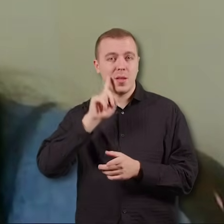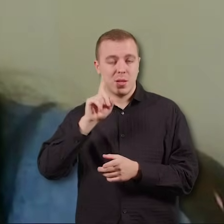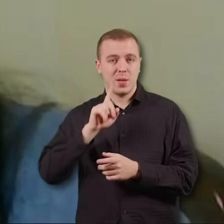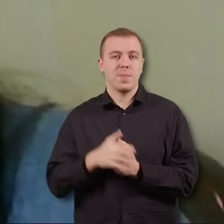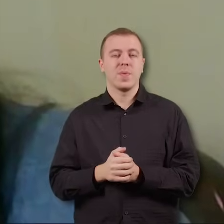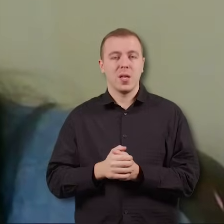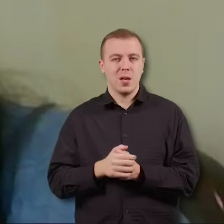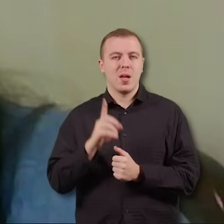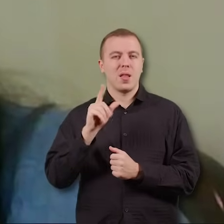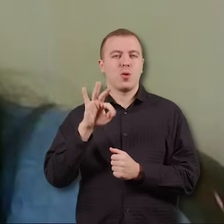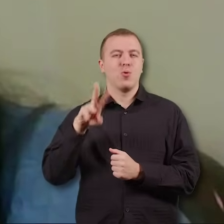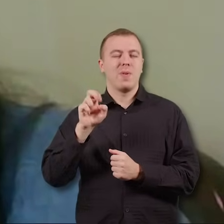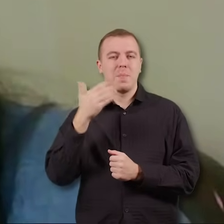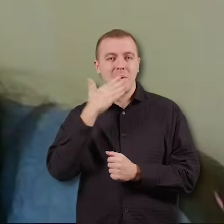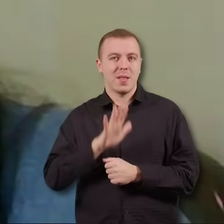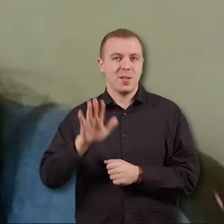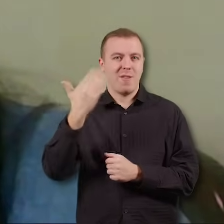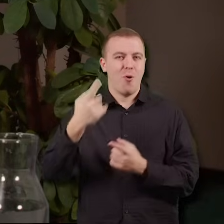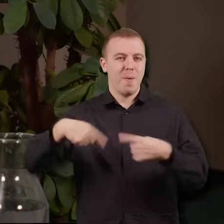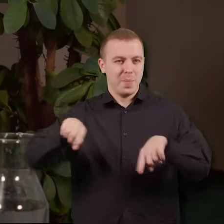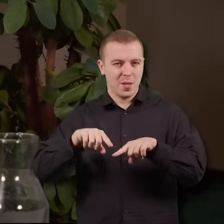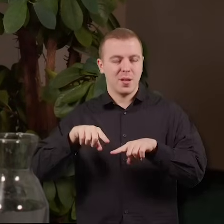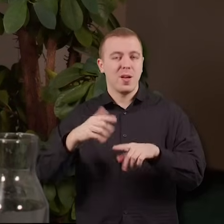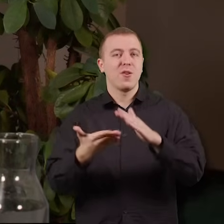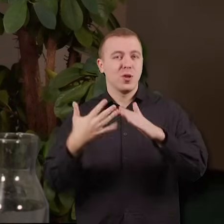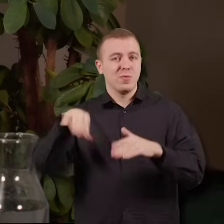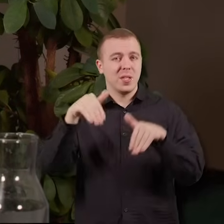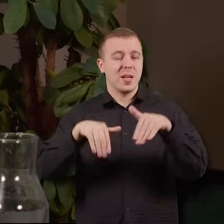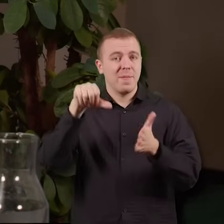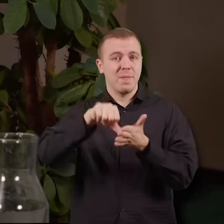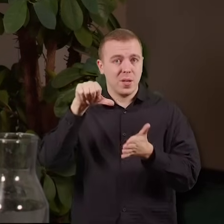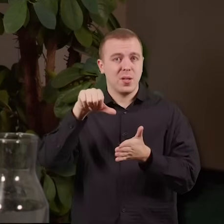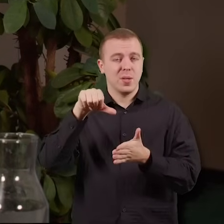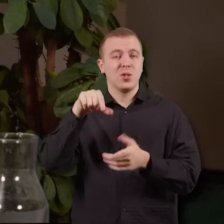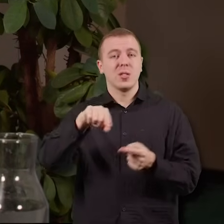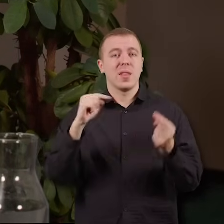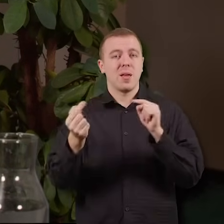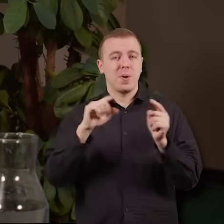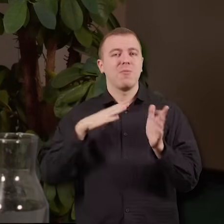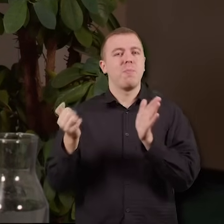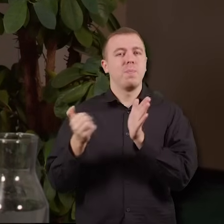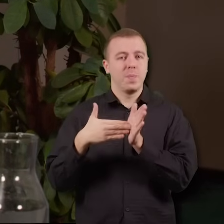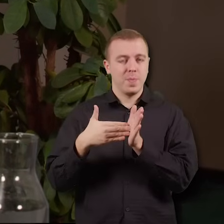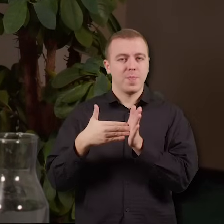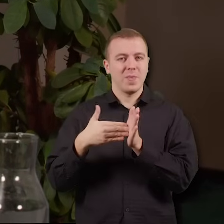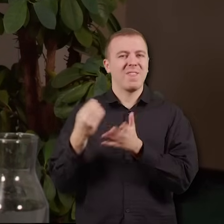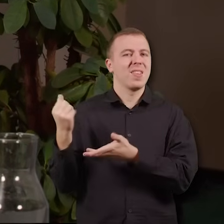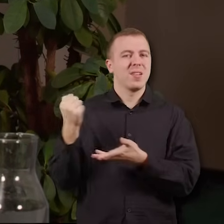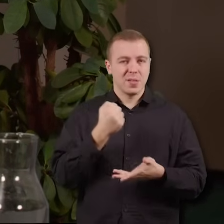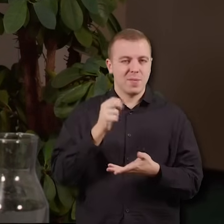Deltuvos pietinėje vienmandatėje rinkimų apygardoje. Kviečiu visus į rinkimus. Šią laidą rėmė